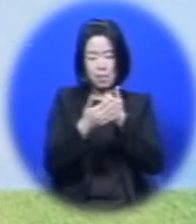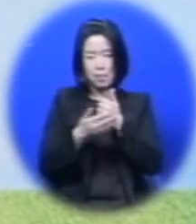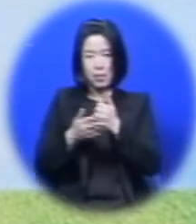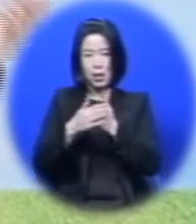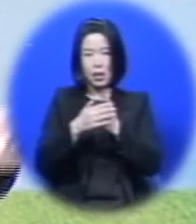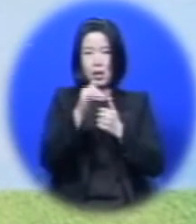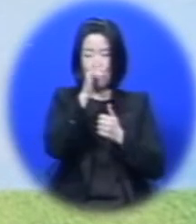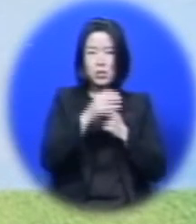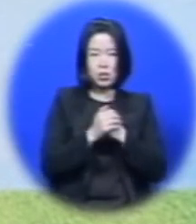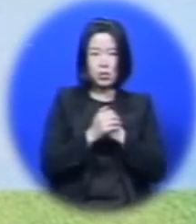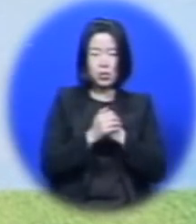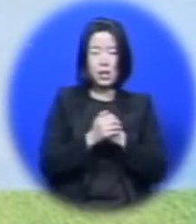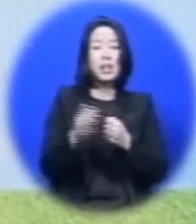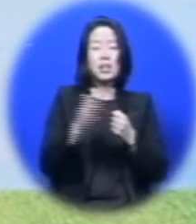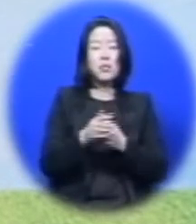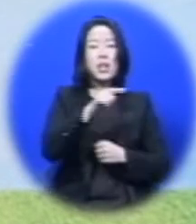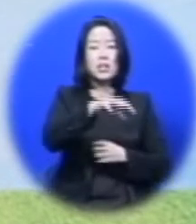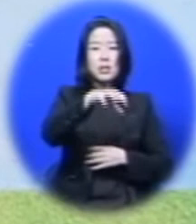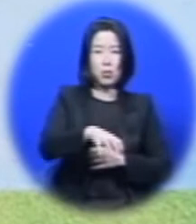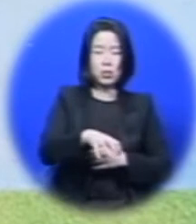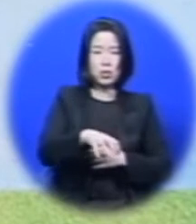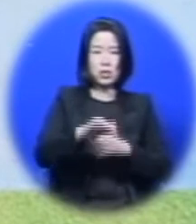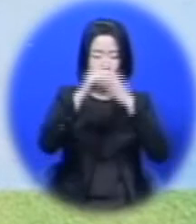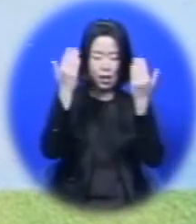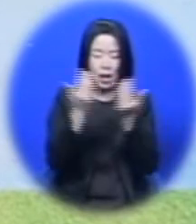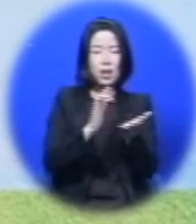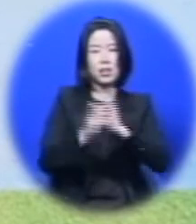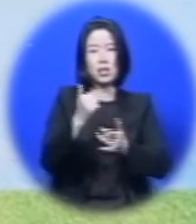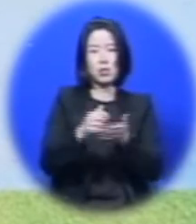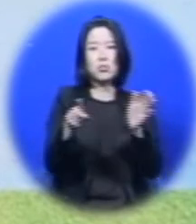사람들이 그렇게 다 복음화가 됐어요. 다 예수 믿게 됐어요.